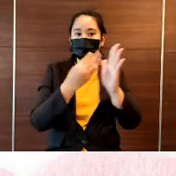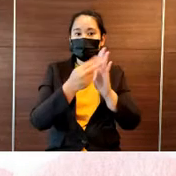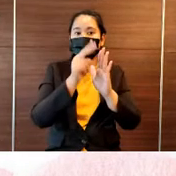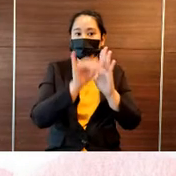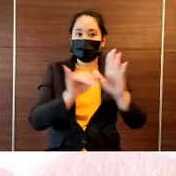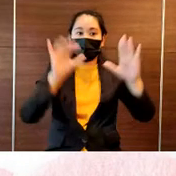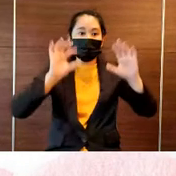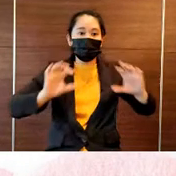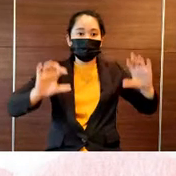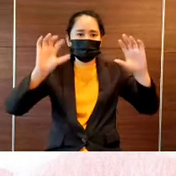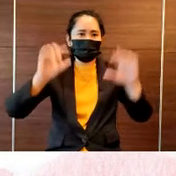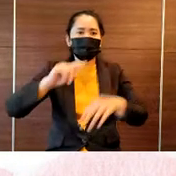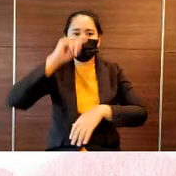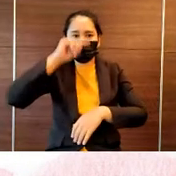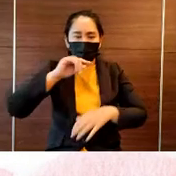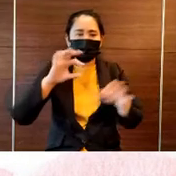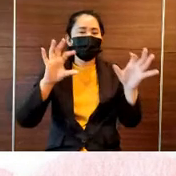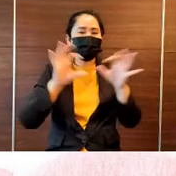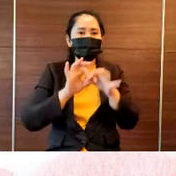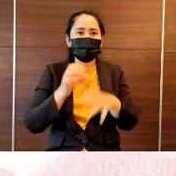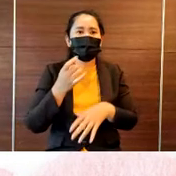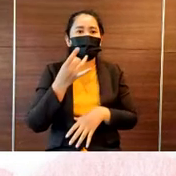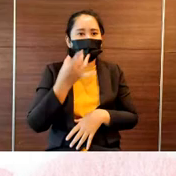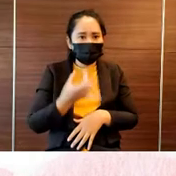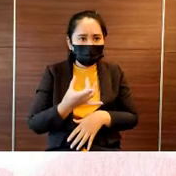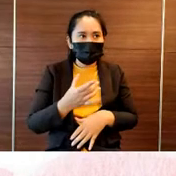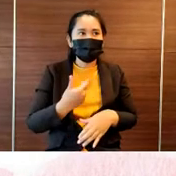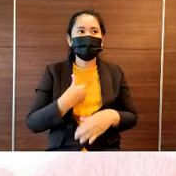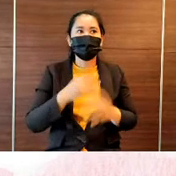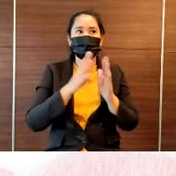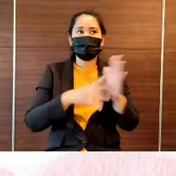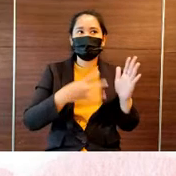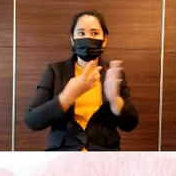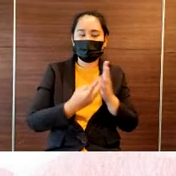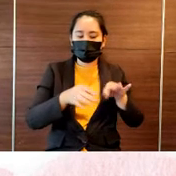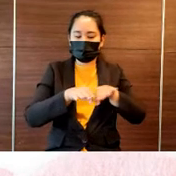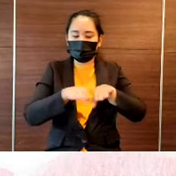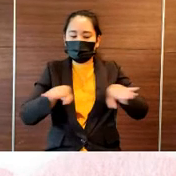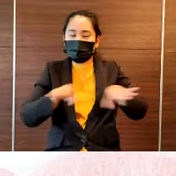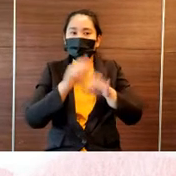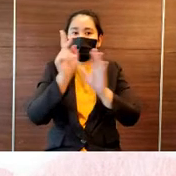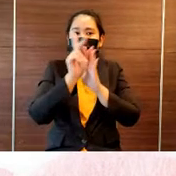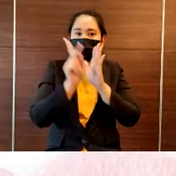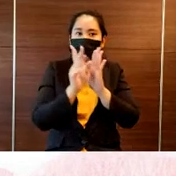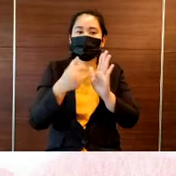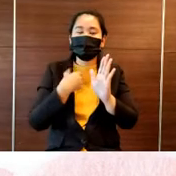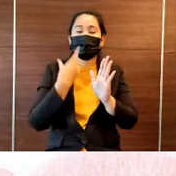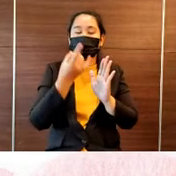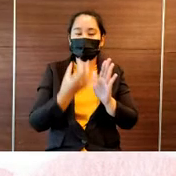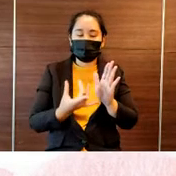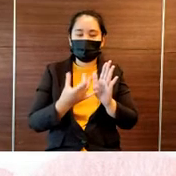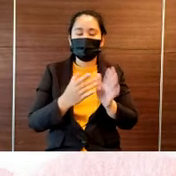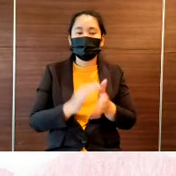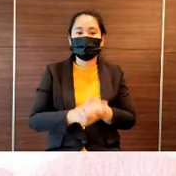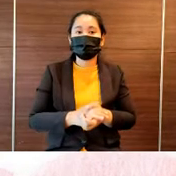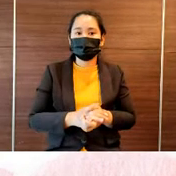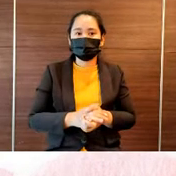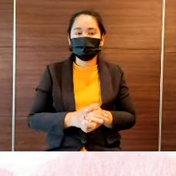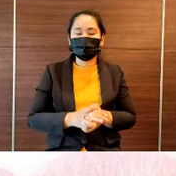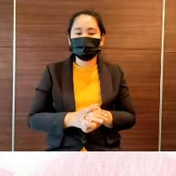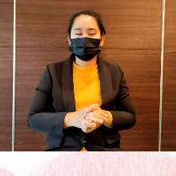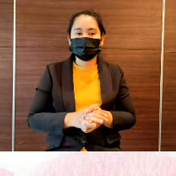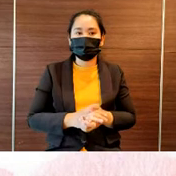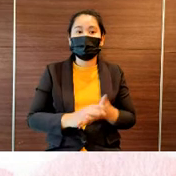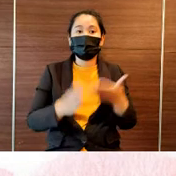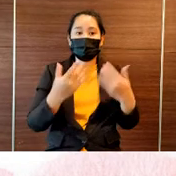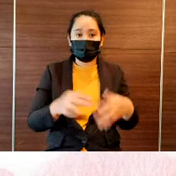ค่ะมันพูดอะไรมันมีนอร์มมันมีบรรทัดฐานอะไรทำกำหนดกฎหมายก็นโยบายบ้านเราอยู่นะคะ